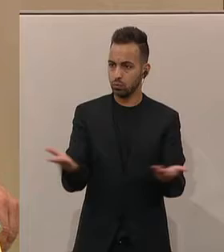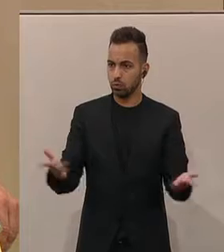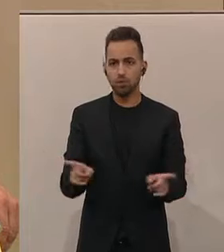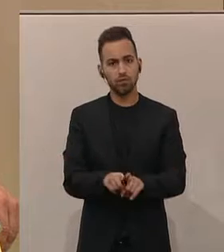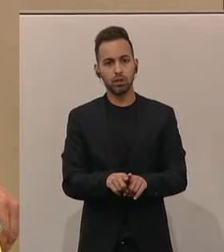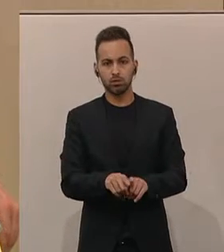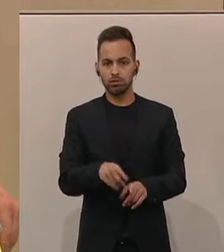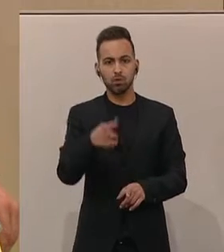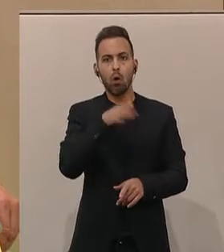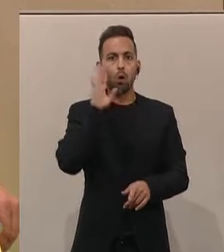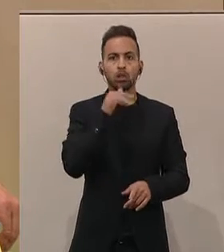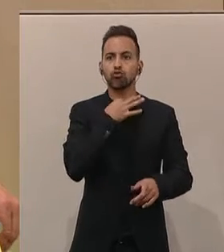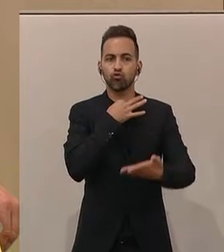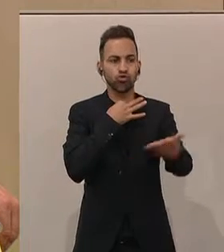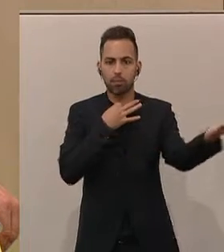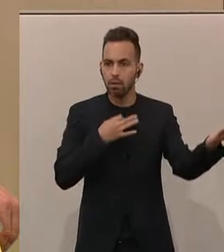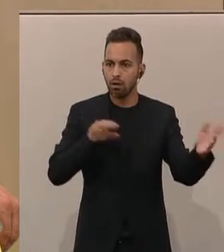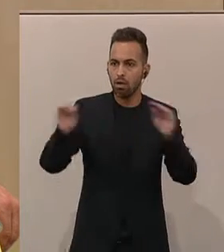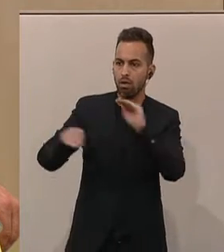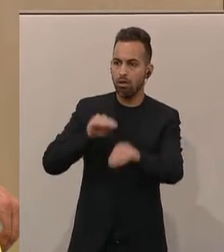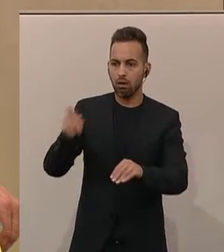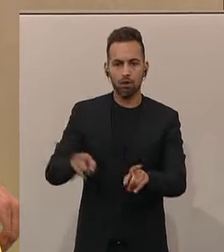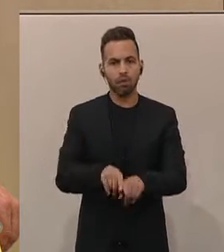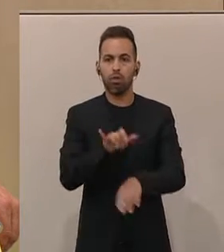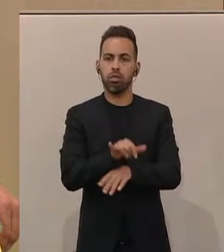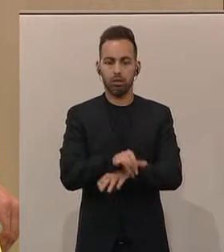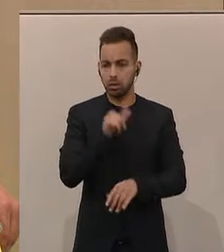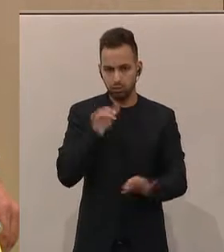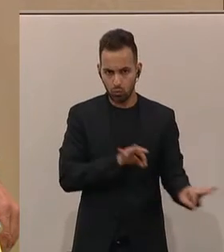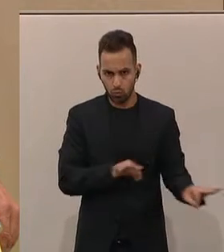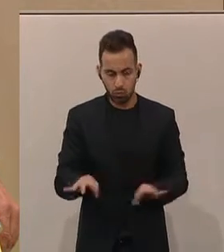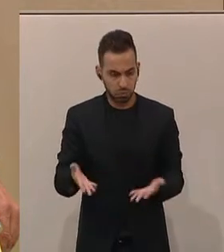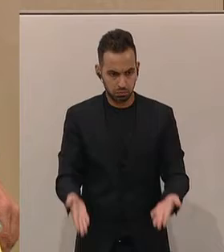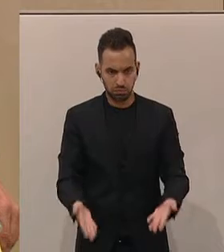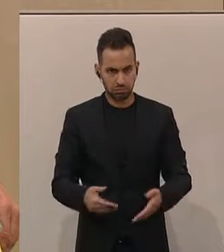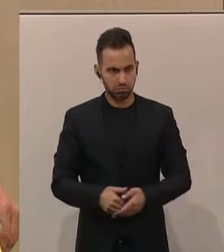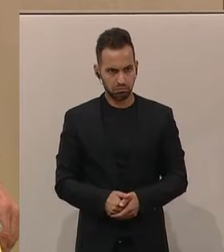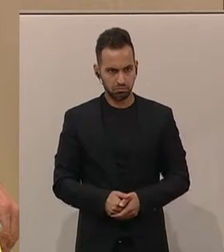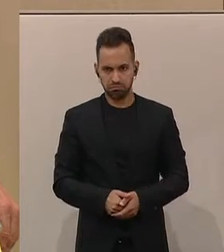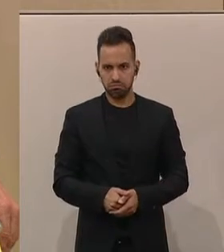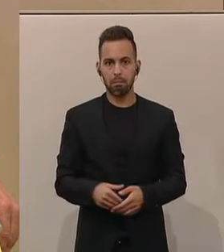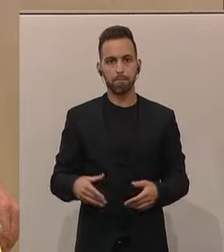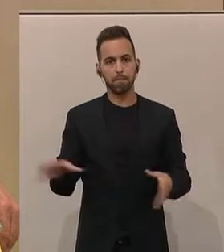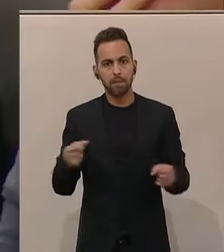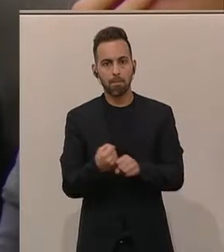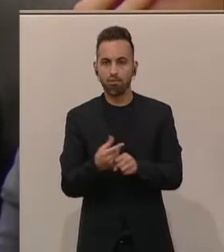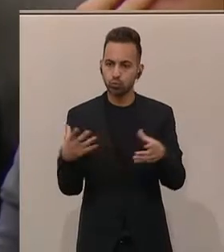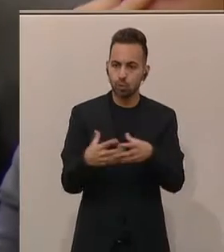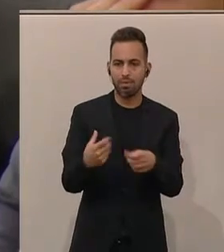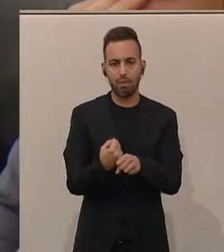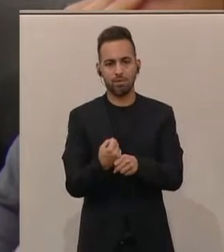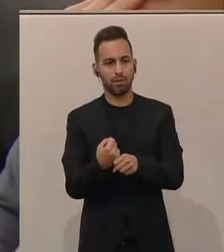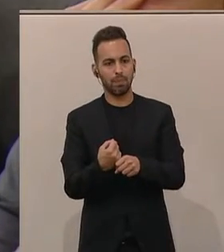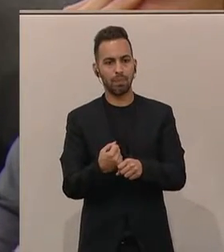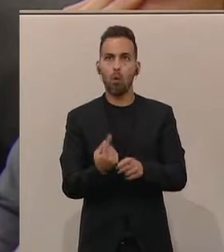einfach auch hier die Stimme nicht hört, das finde ich, ist auch nicht angemessen einem Mitarbeiten und Zusammenarbeiten